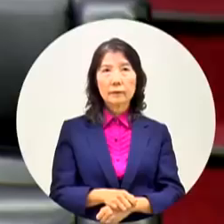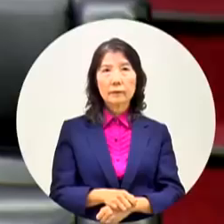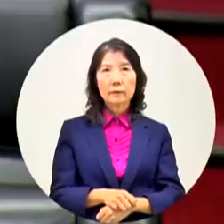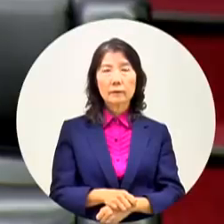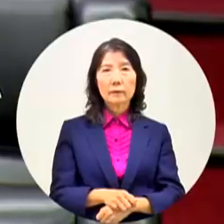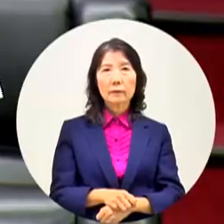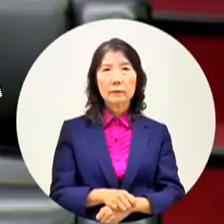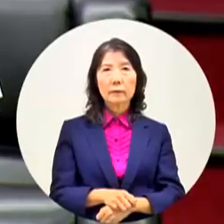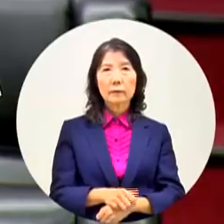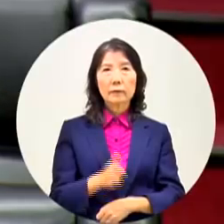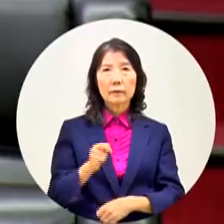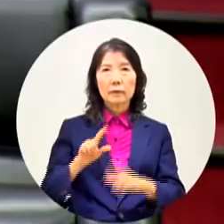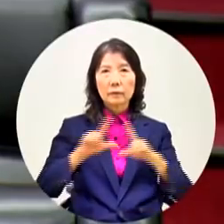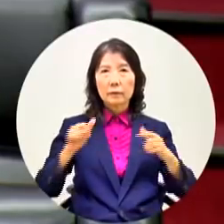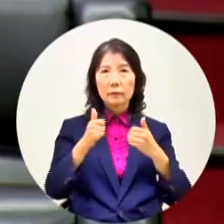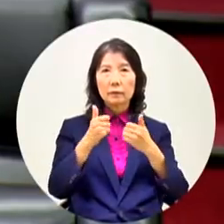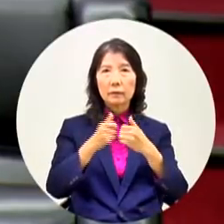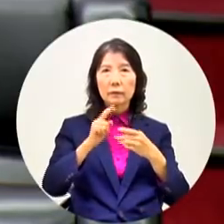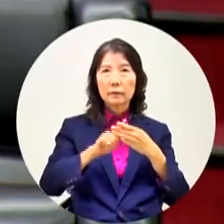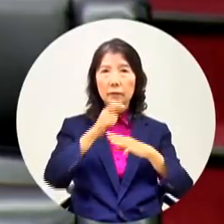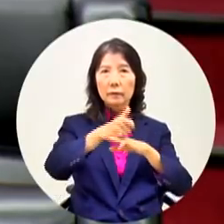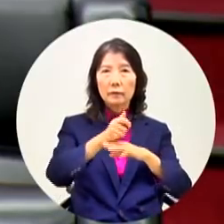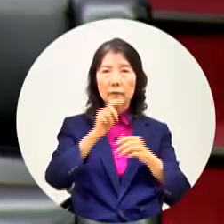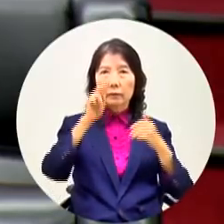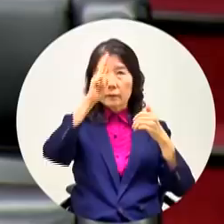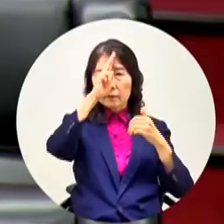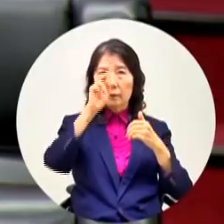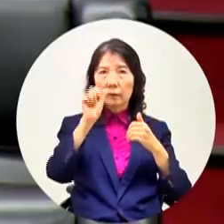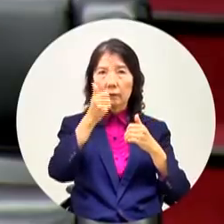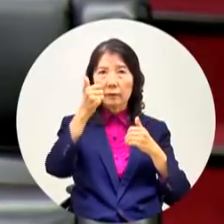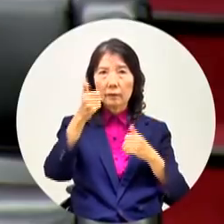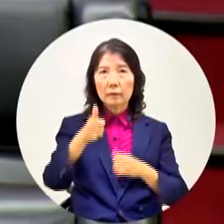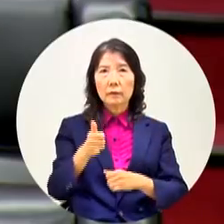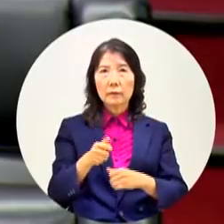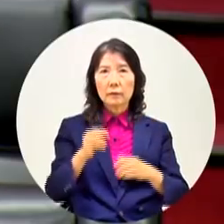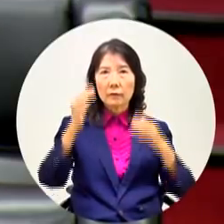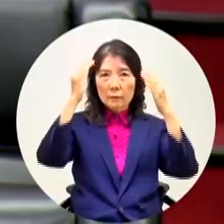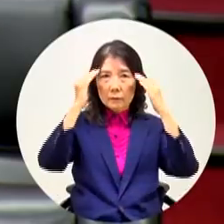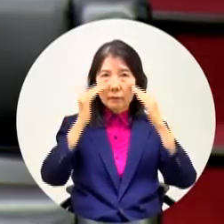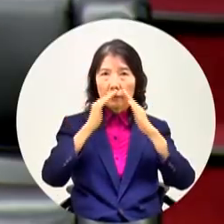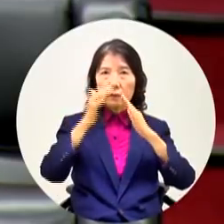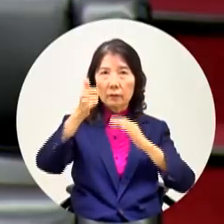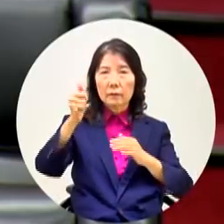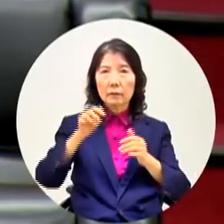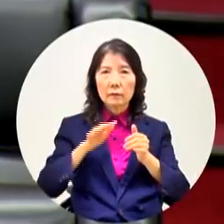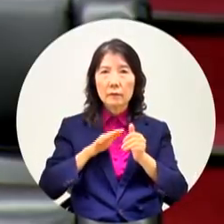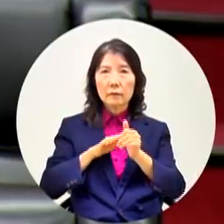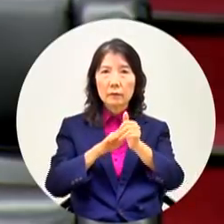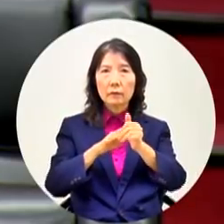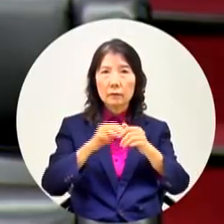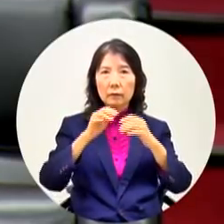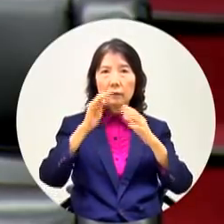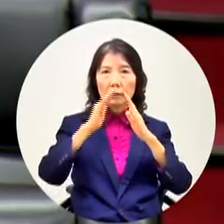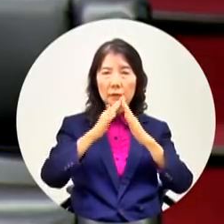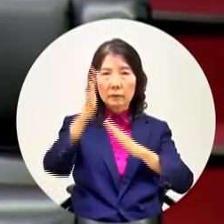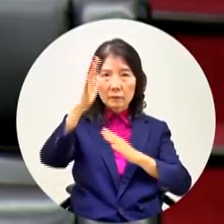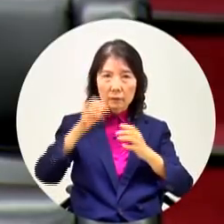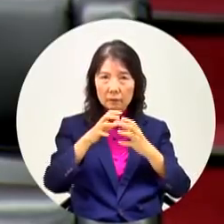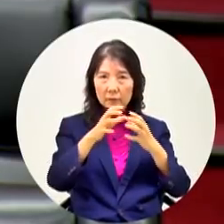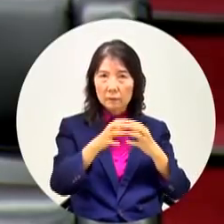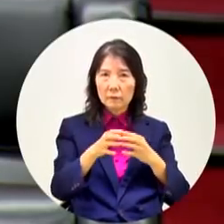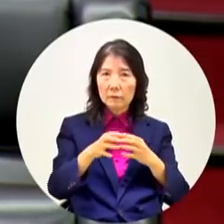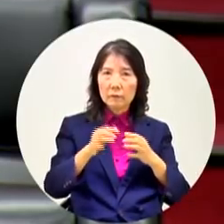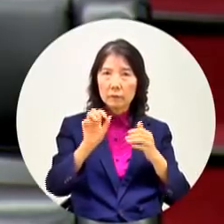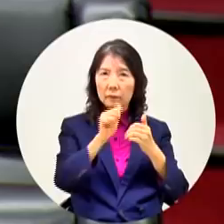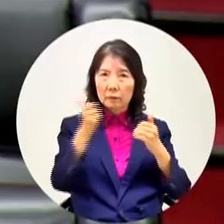啊，谢谢大会主席，我们许议长，我们韩国瑜市长所带领的事务团队，包括咱议